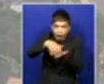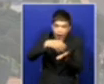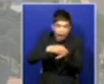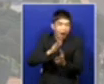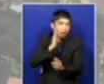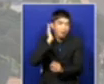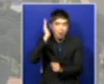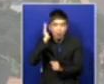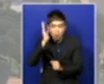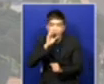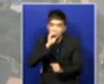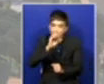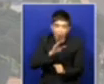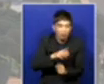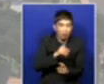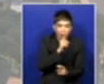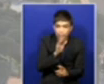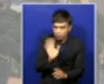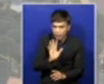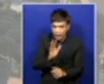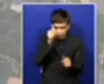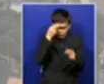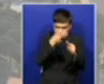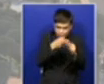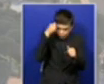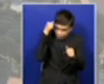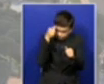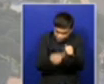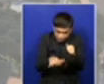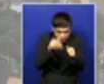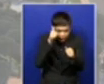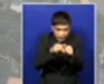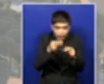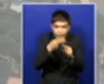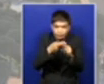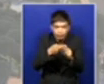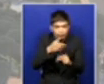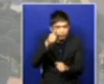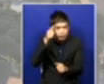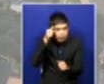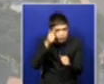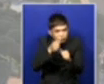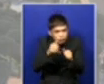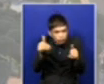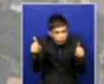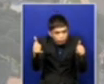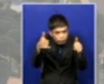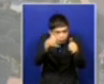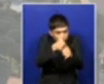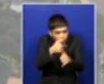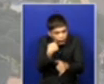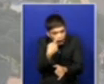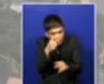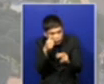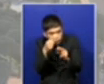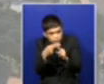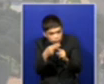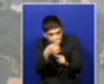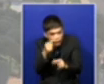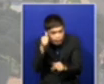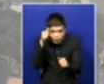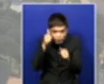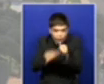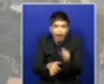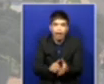รีบางท่านยังจำชื่อไม่ได้เลยใช่ไหมฮะบางท่านนึกไม่ออกจริงนะเดินสวนนี่นึกว่าป้าลุงหรืออาแปะที่ไหนด้วย